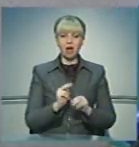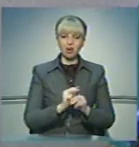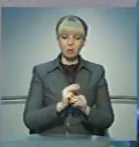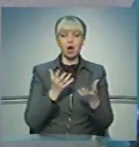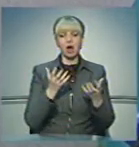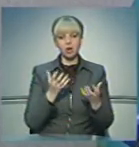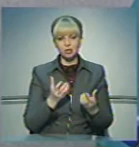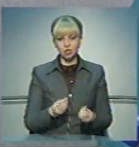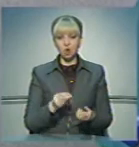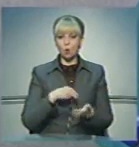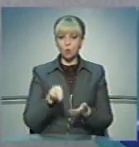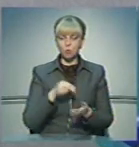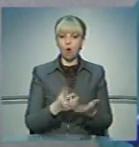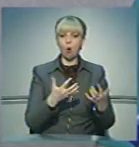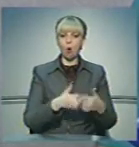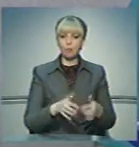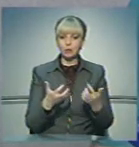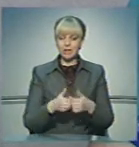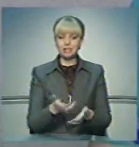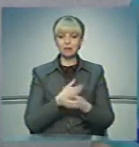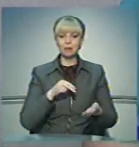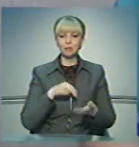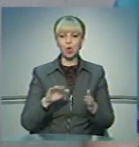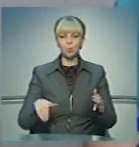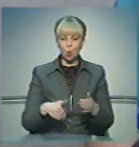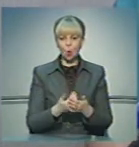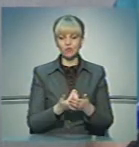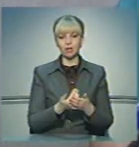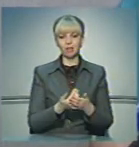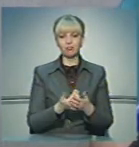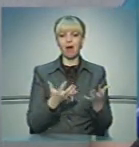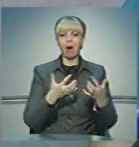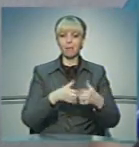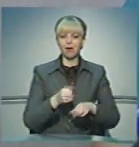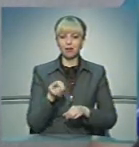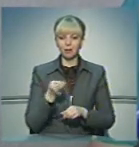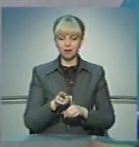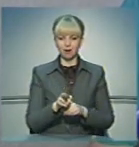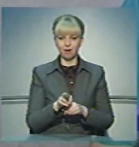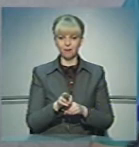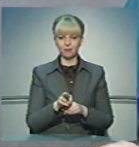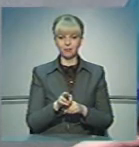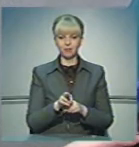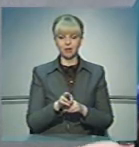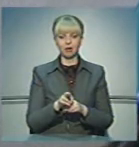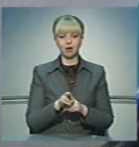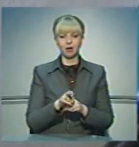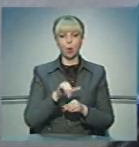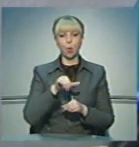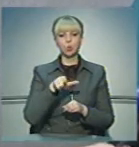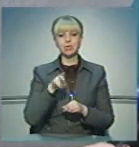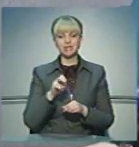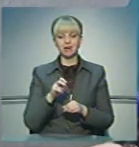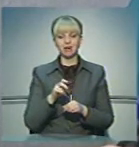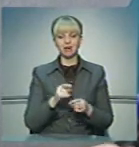й купляємо обладнання. Ми придбали там нові апарати для венектомії, придбали